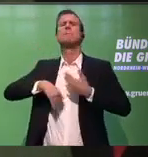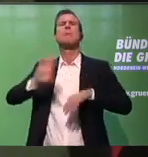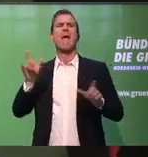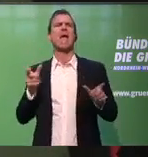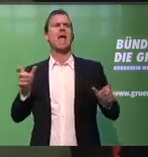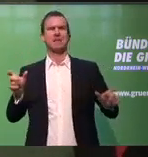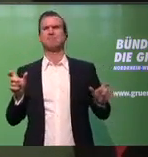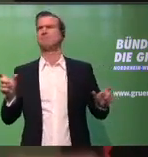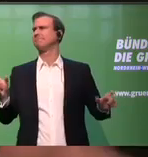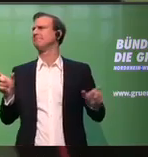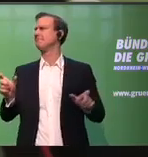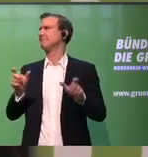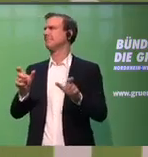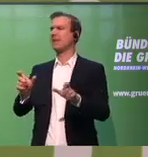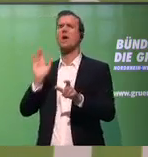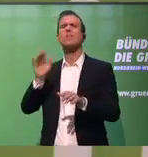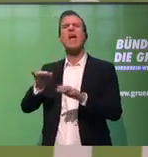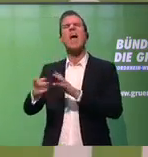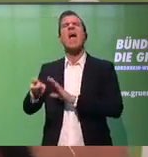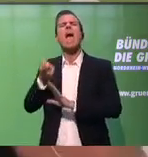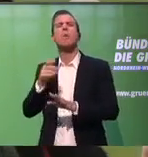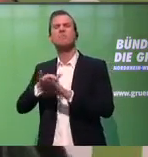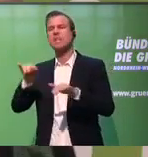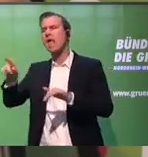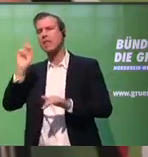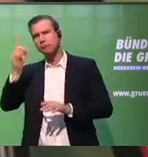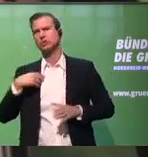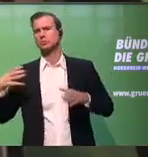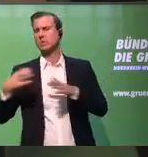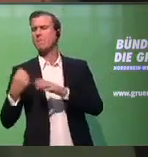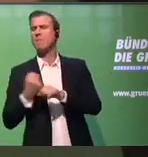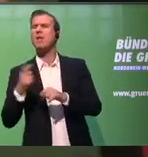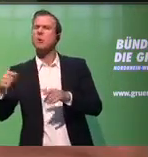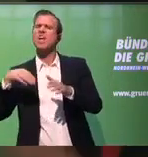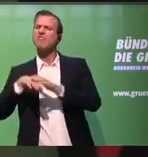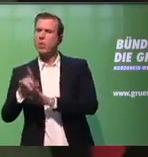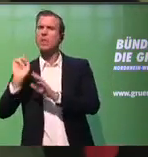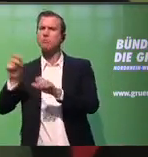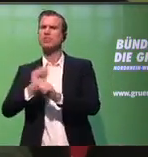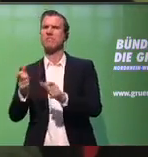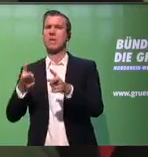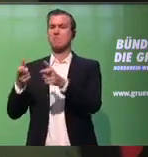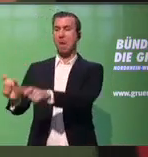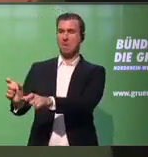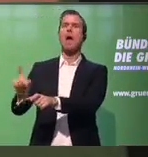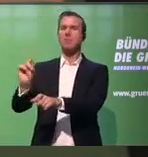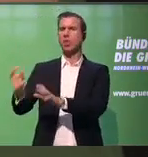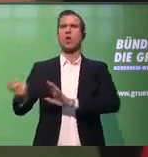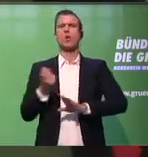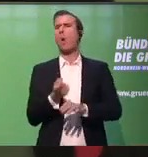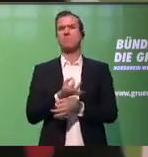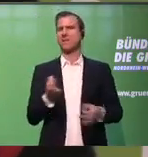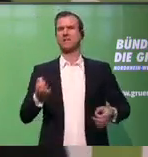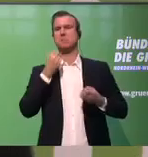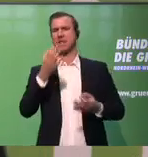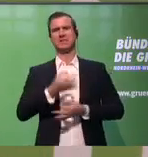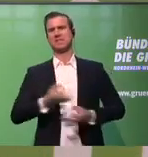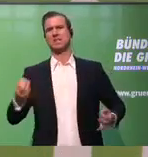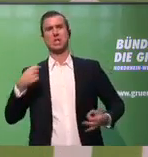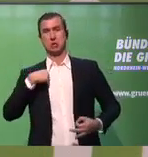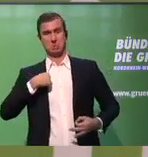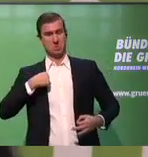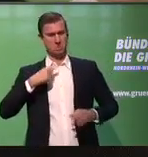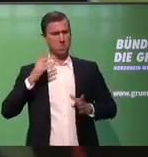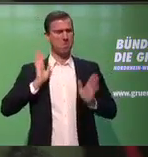Und wir müssen noch mit den Herkunftsländern zusammenarbeiten, damit die gleich die Flüchtlinge aufhalten. Dann kommt nämlich keiner mehr her. Wir machen uns die Hände nicht